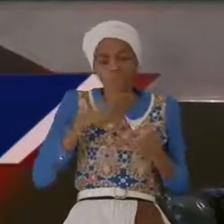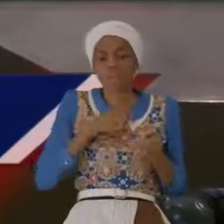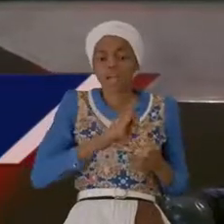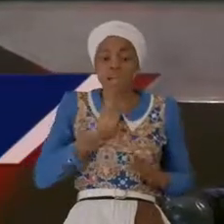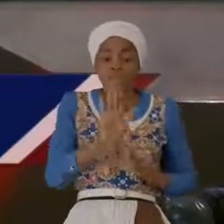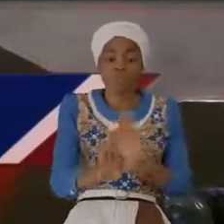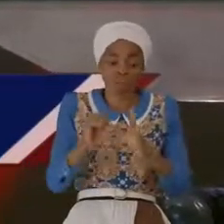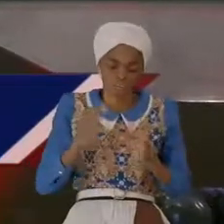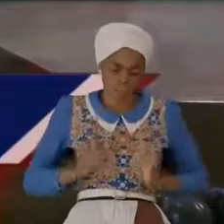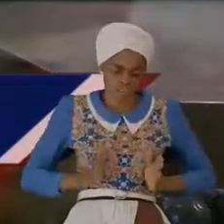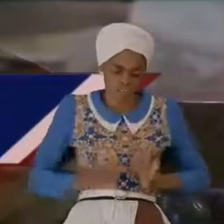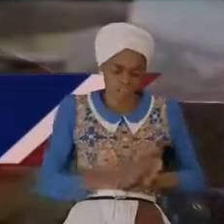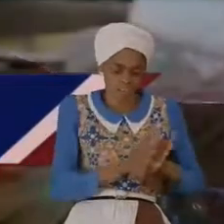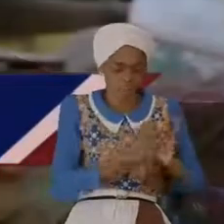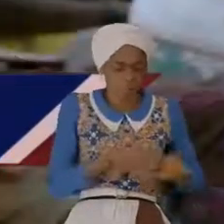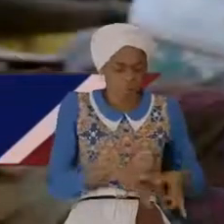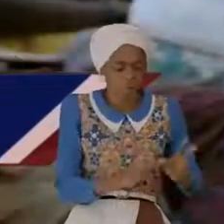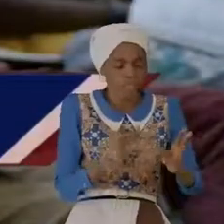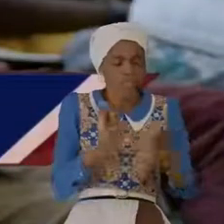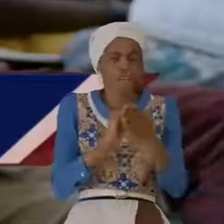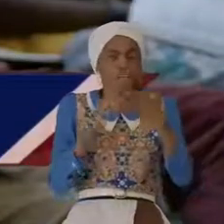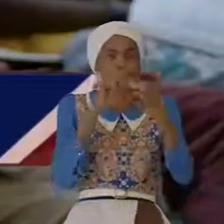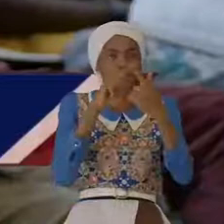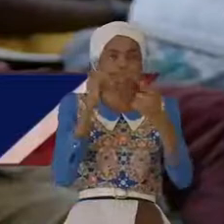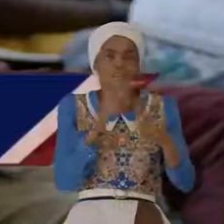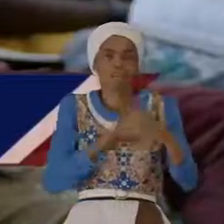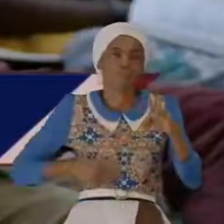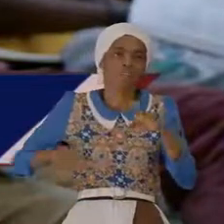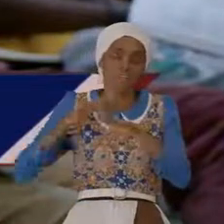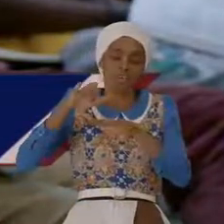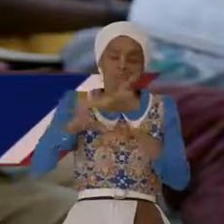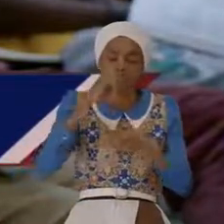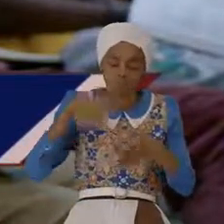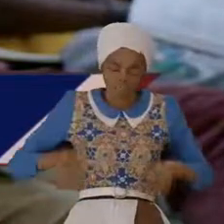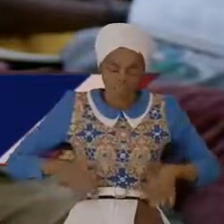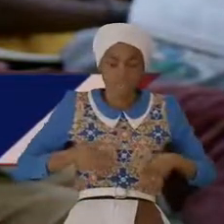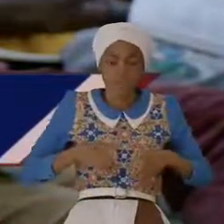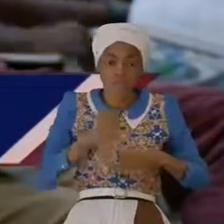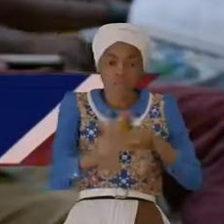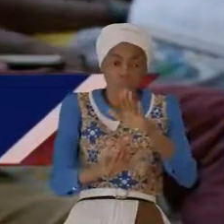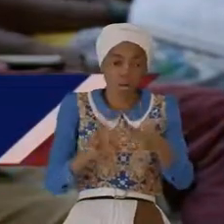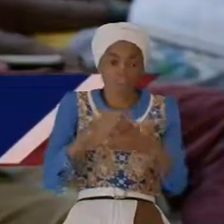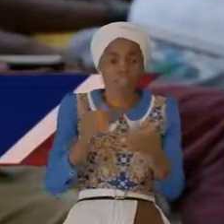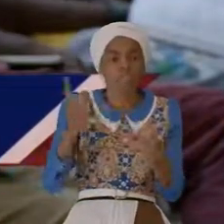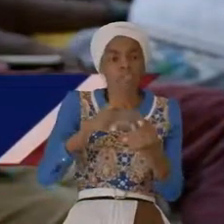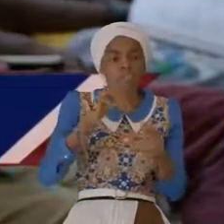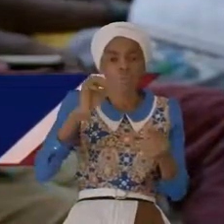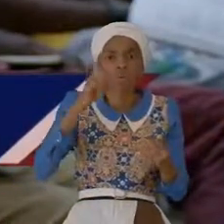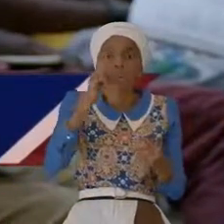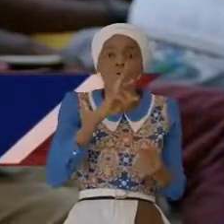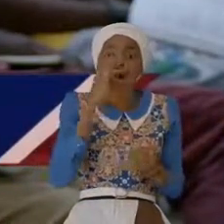voie spacieuse qui mène au royaume. Alors vous marchez selon l'Esprit, vous êtes totalement